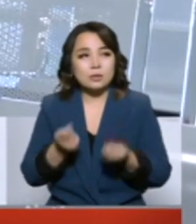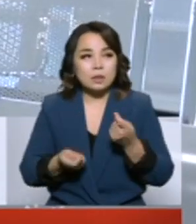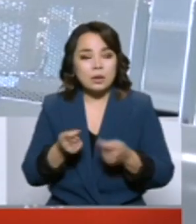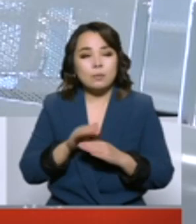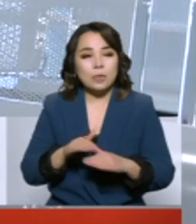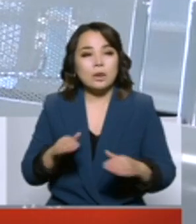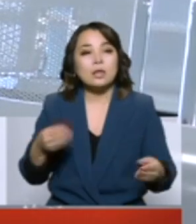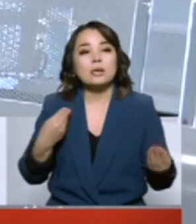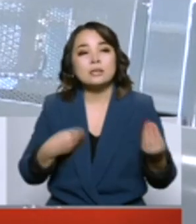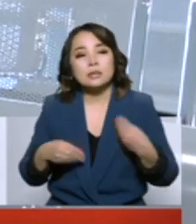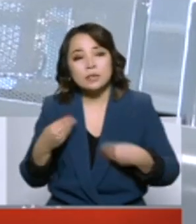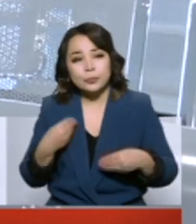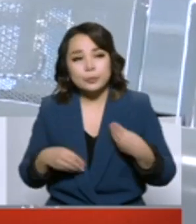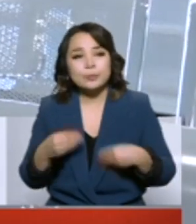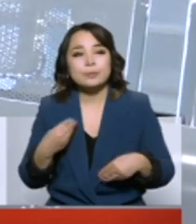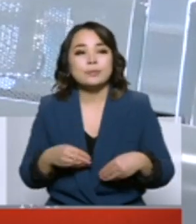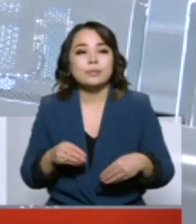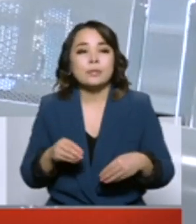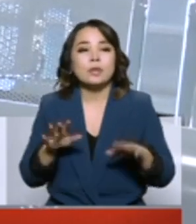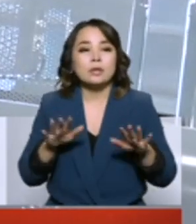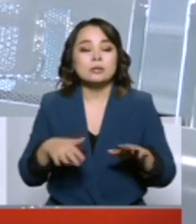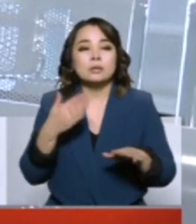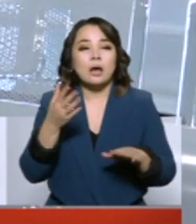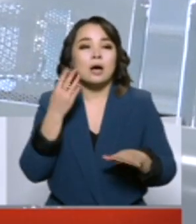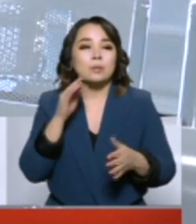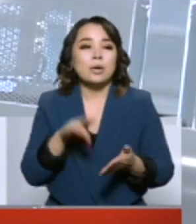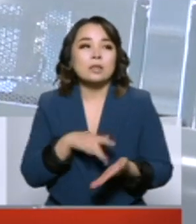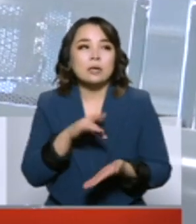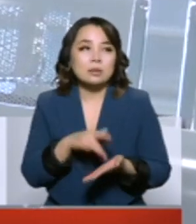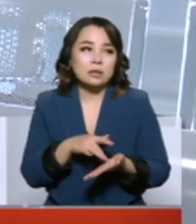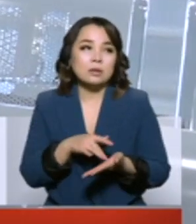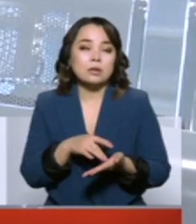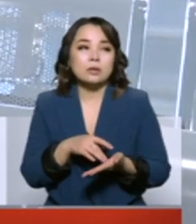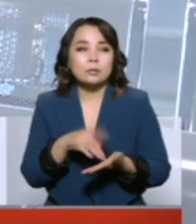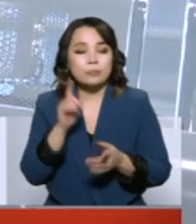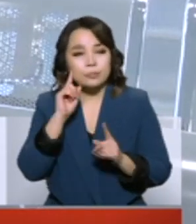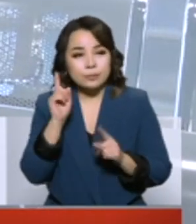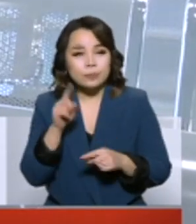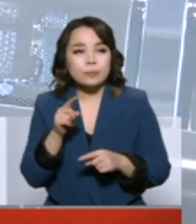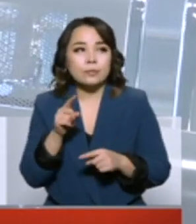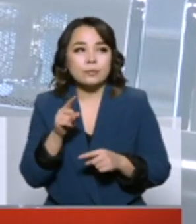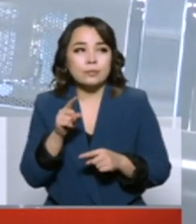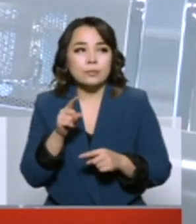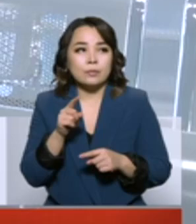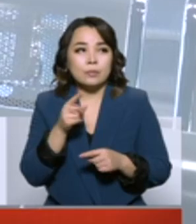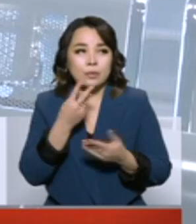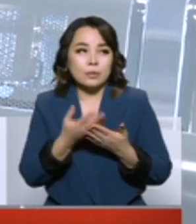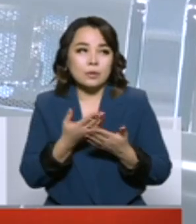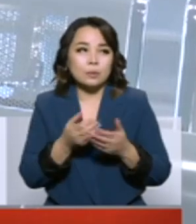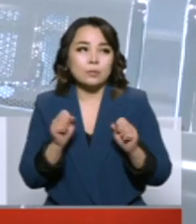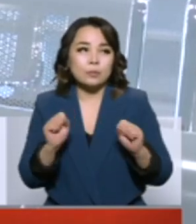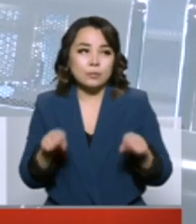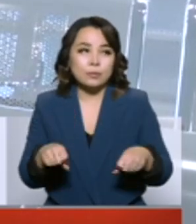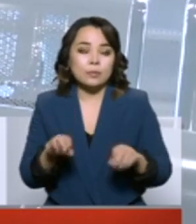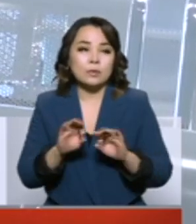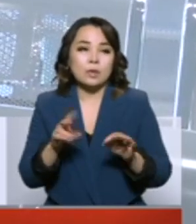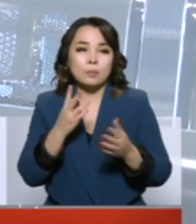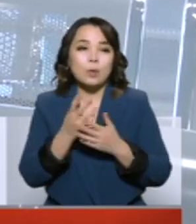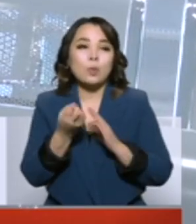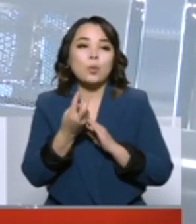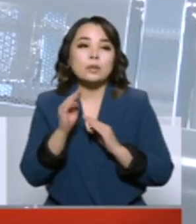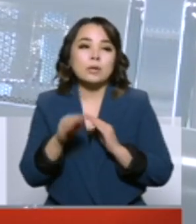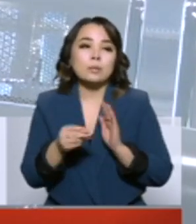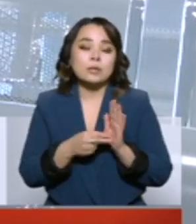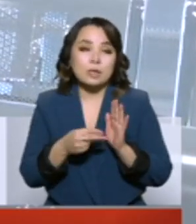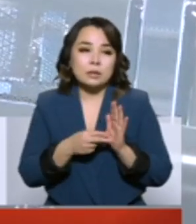киім. Біз ояқтан Алматыдан қымбат қаламыз негізі. Енді пірмен бұлай түсіндіріп айтқанда 12 мың